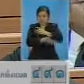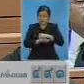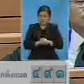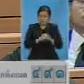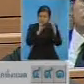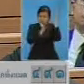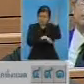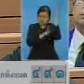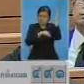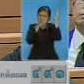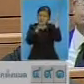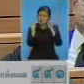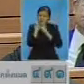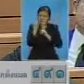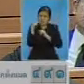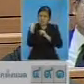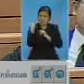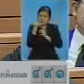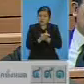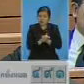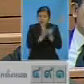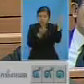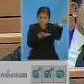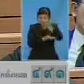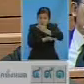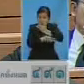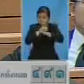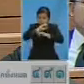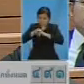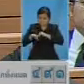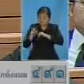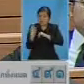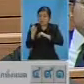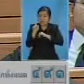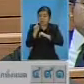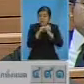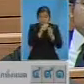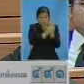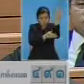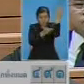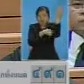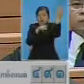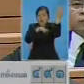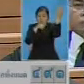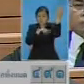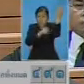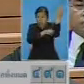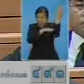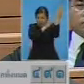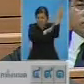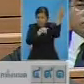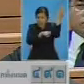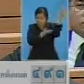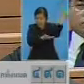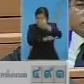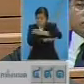ให้โค่นก็มีขมวดท้ายนิดนึงบอกว่าให้โค่นที่ยางที่สูงอายุแล้วคนในภาคใต้เขาบ